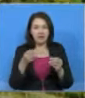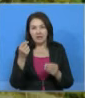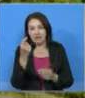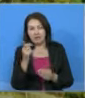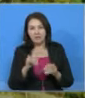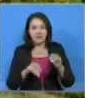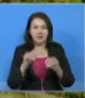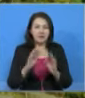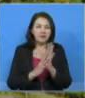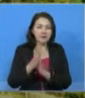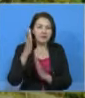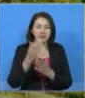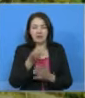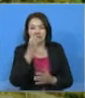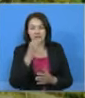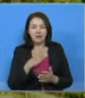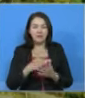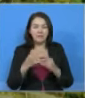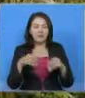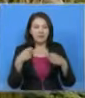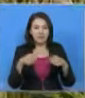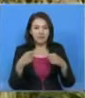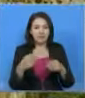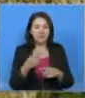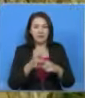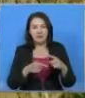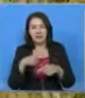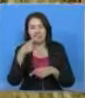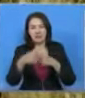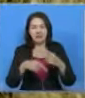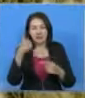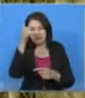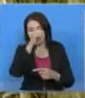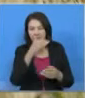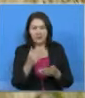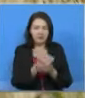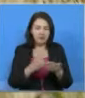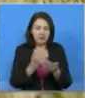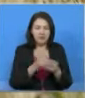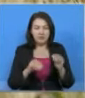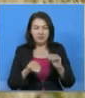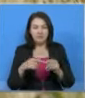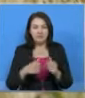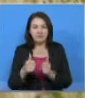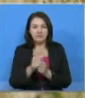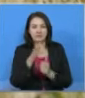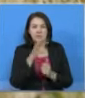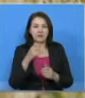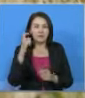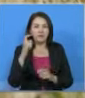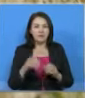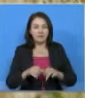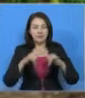себіліп өсірілді. Астық жергілікті жерде сатылады. Бір бөлігі келесі жылға тұқым ретінде жиналады. Алдағы уақытта осы шаруашылықты